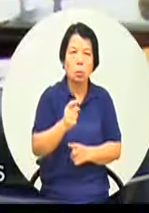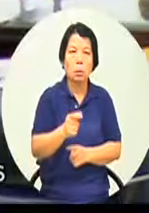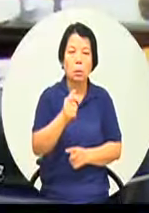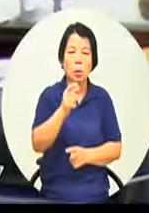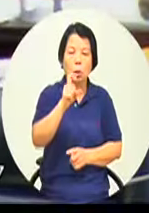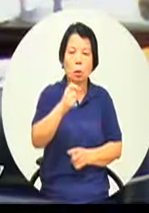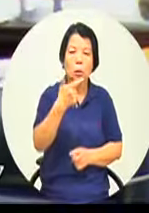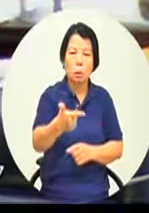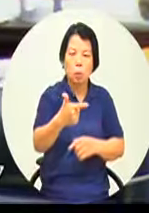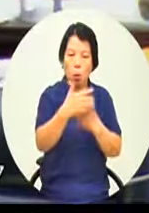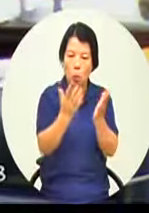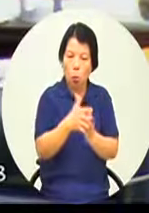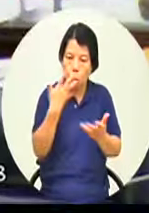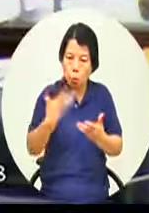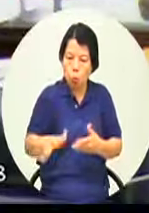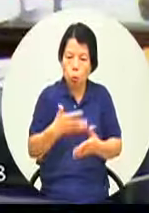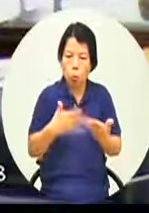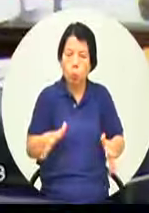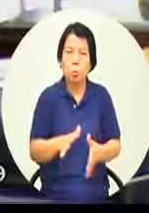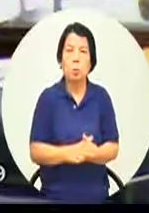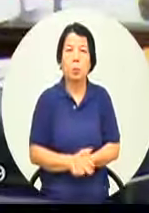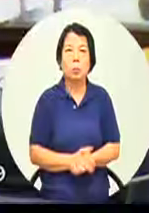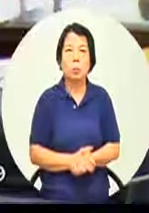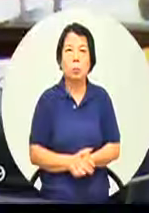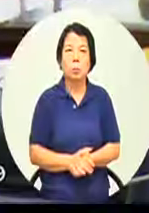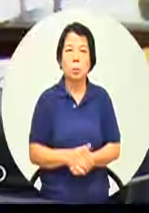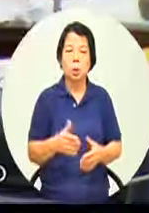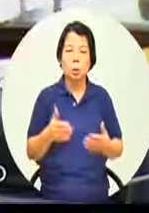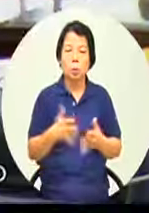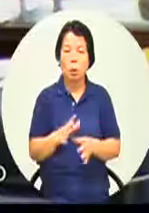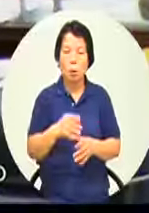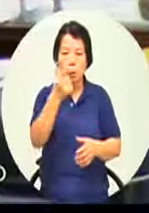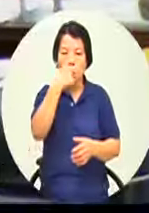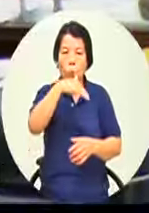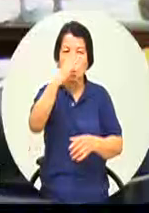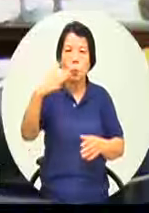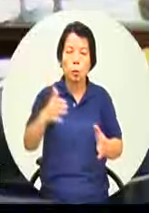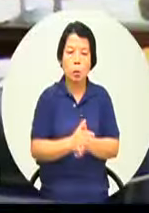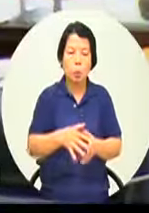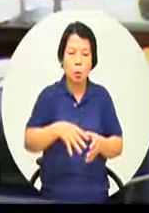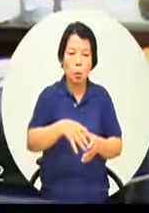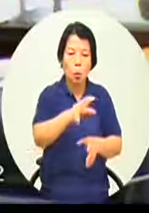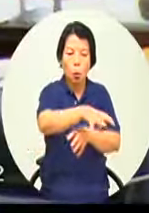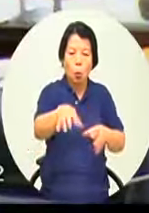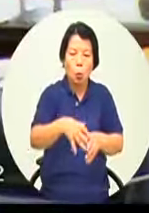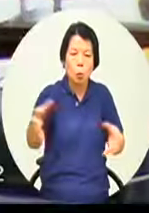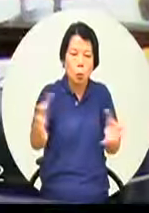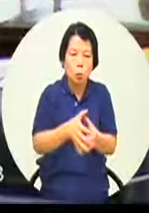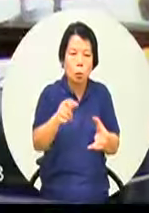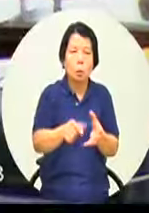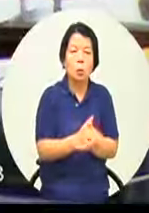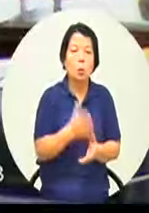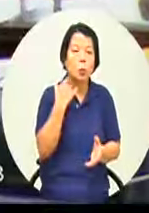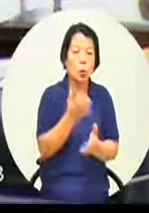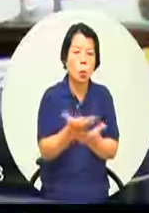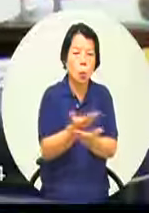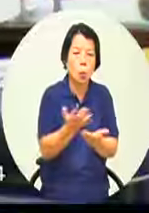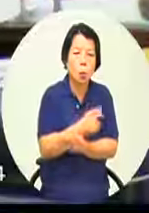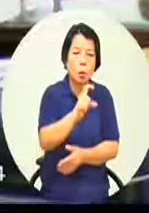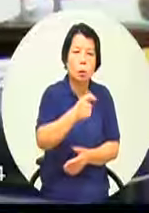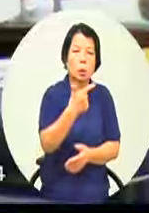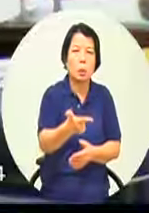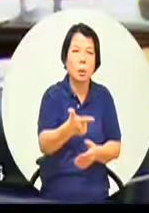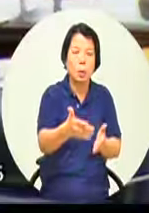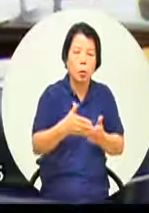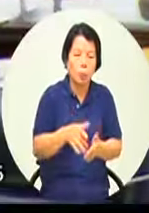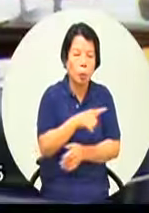白说还蛮多的哦，因为麦公队刚刚红双加嘎嘎，哇，你俩汰换16公里，我嘛刚刚做熟悉